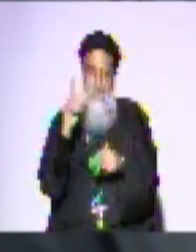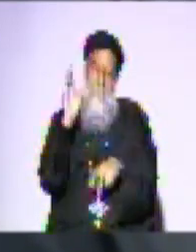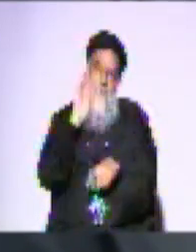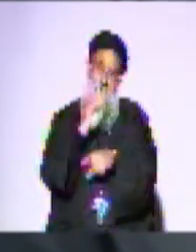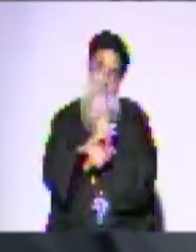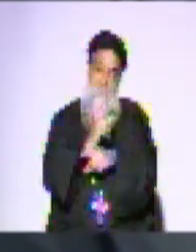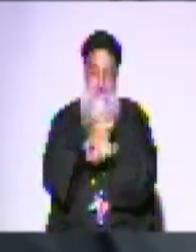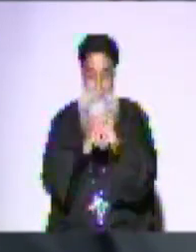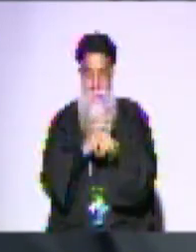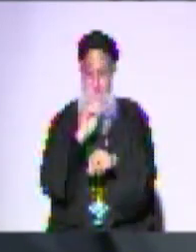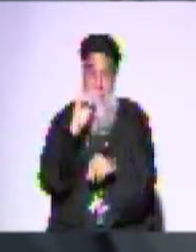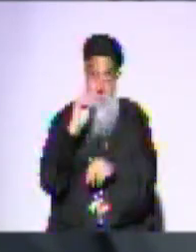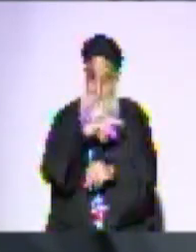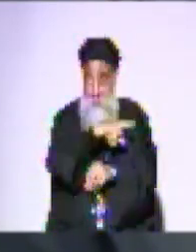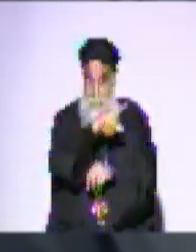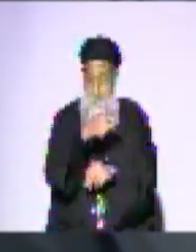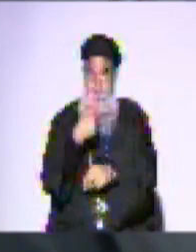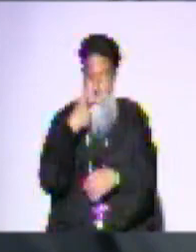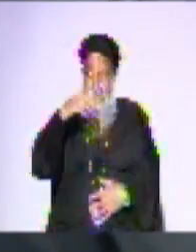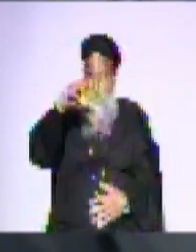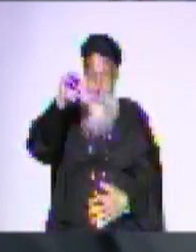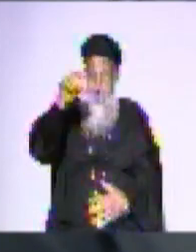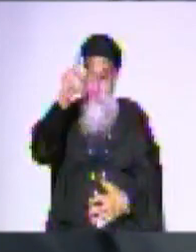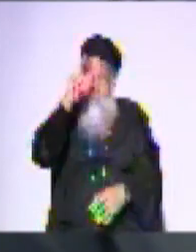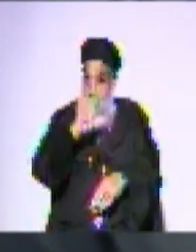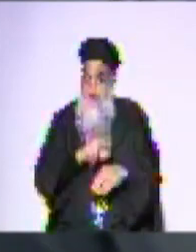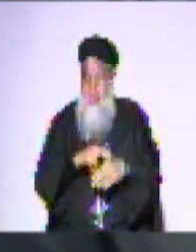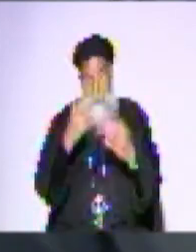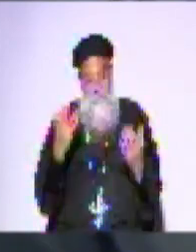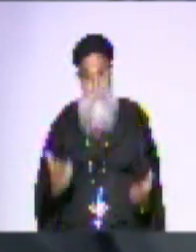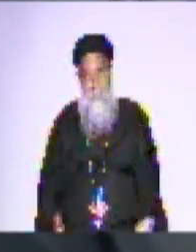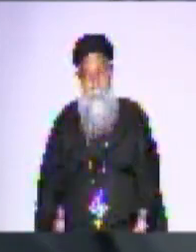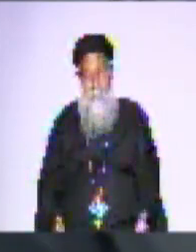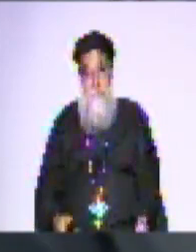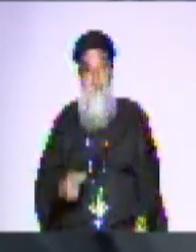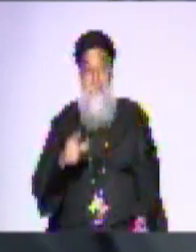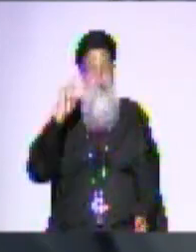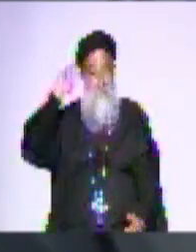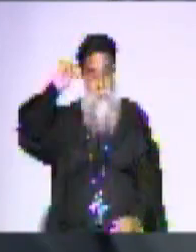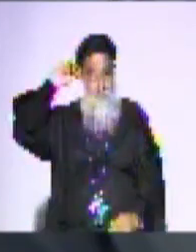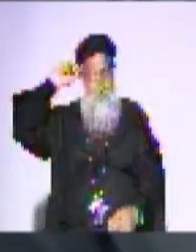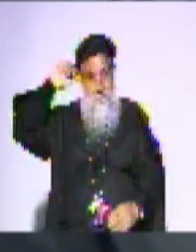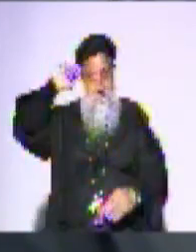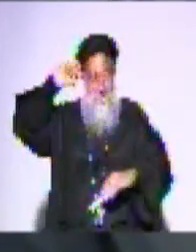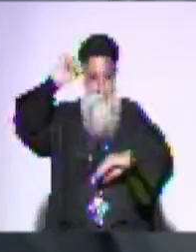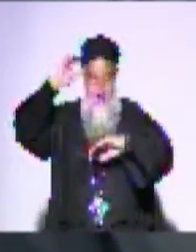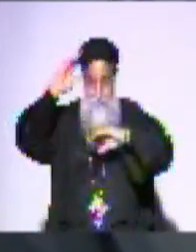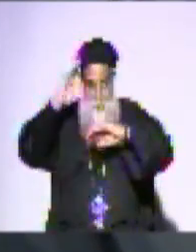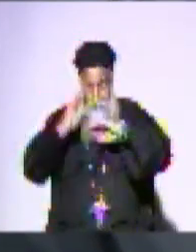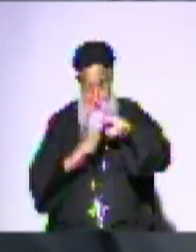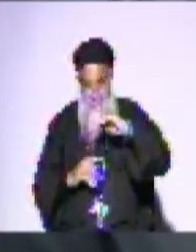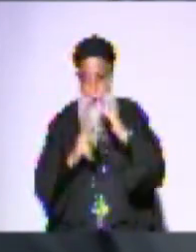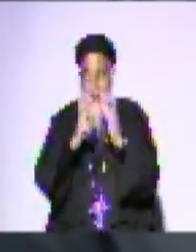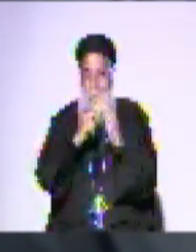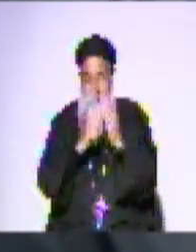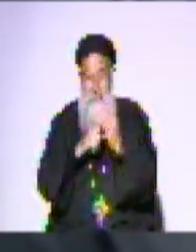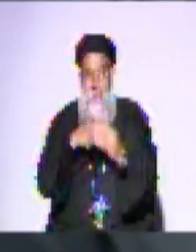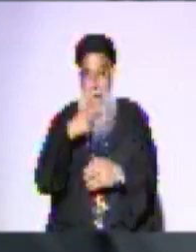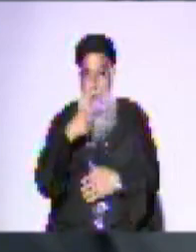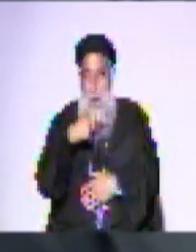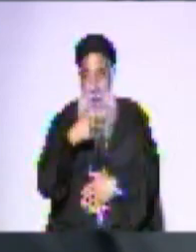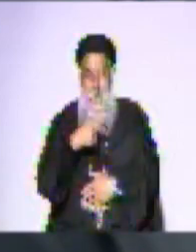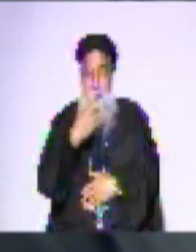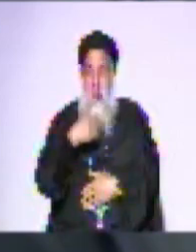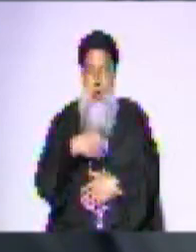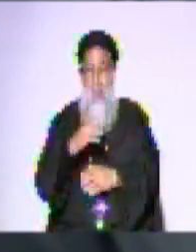معلم حين تقول هذا تشتمنا نحن أيضا. فقال ويل لكم أنتم أيها الناموسيون لأنكم